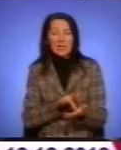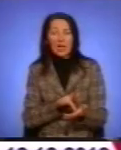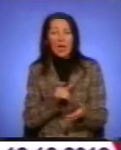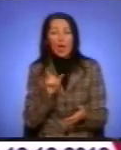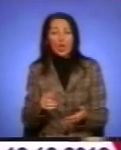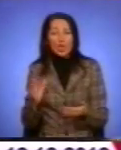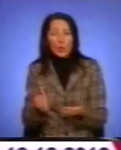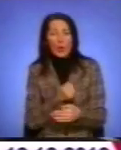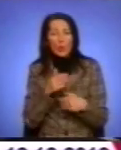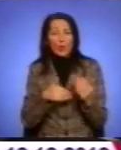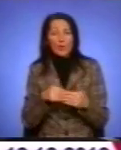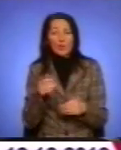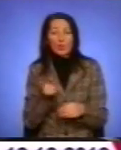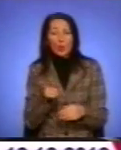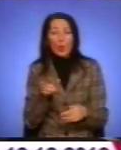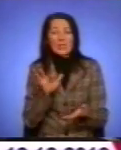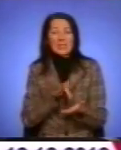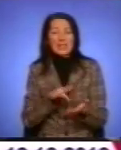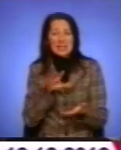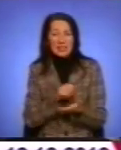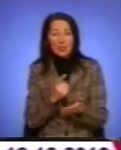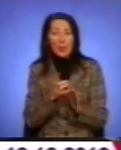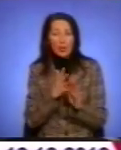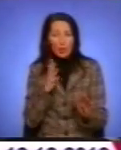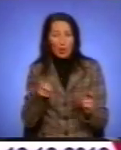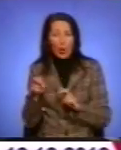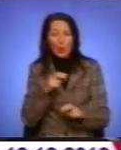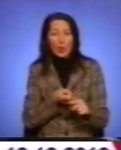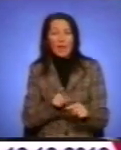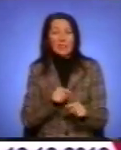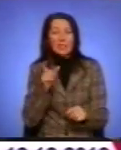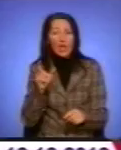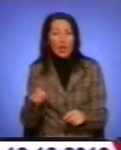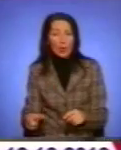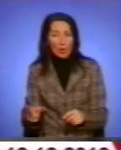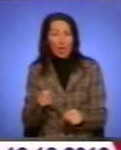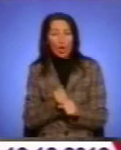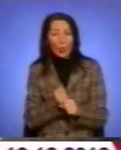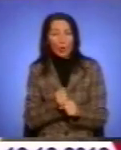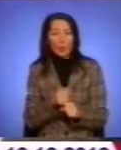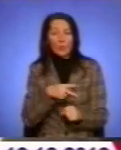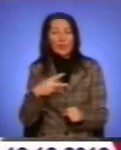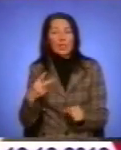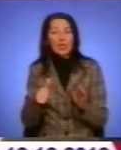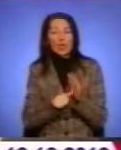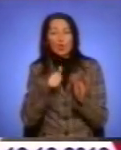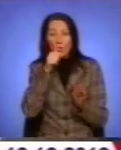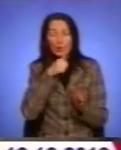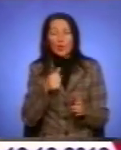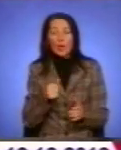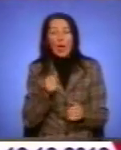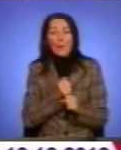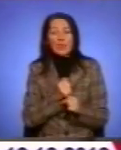забуває професію, то центр зайнятості в першу чергу шукає цій людині роботу. У 2006 році, скажімо